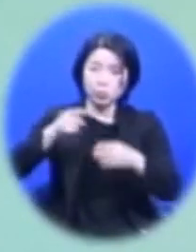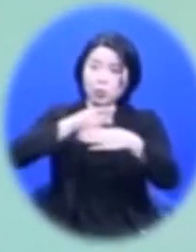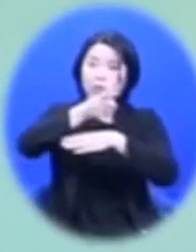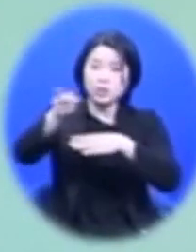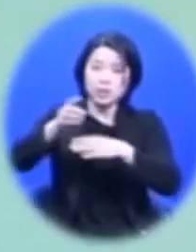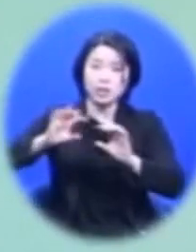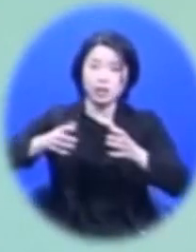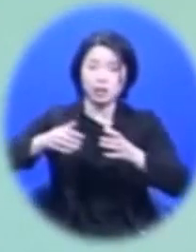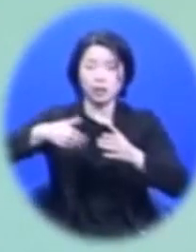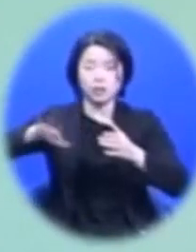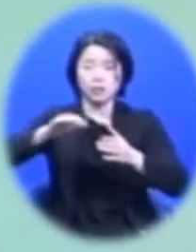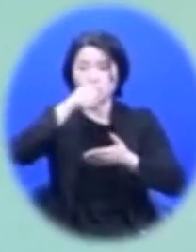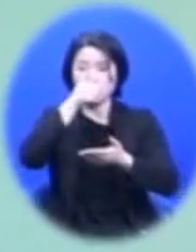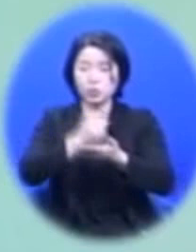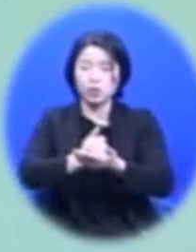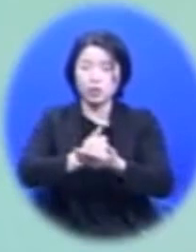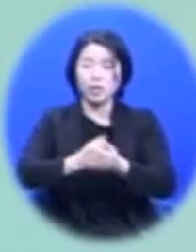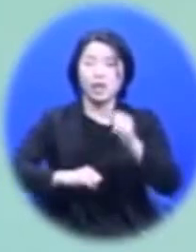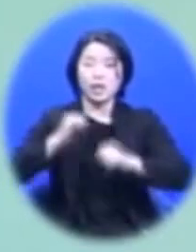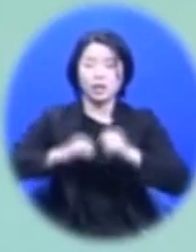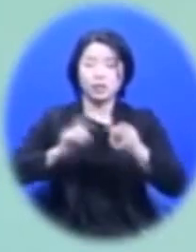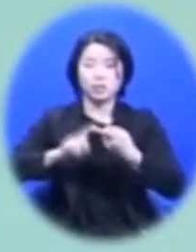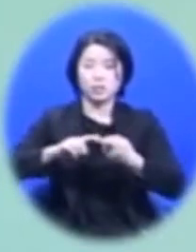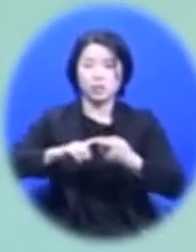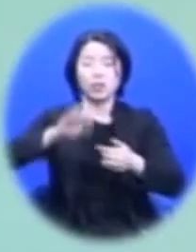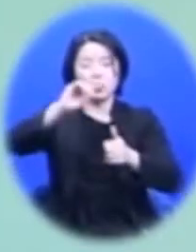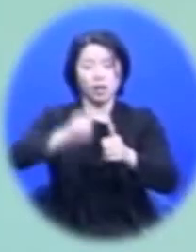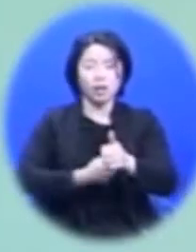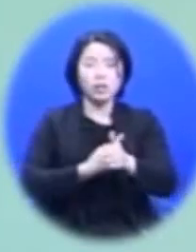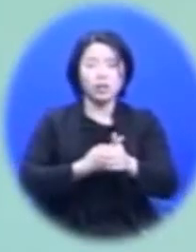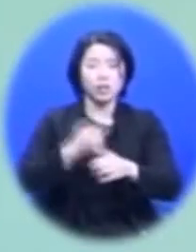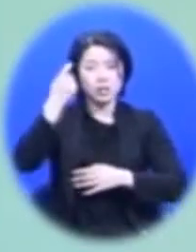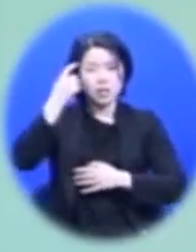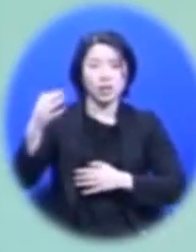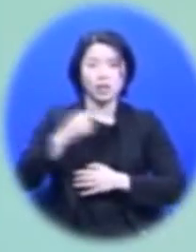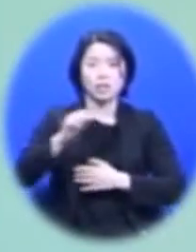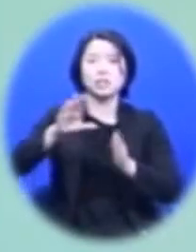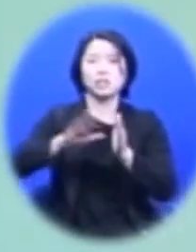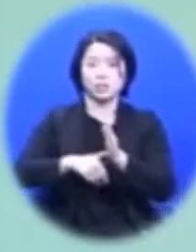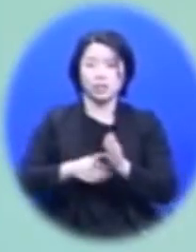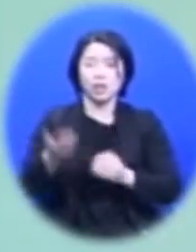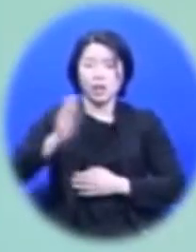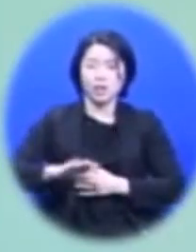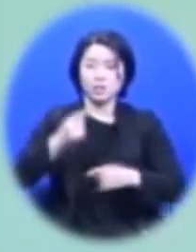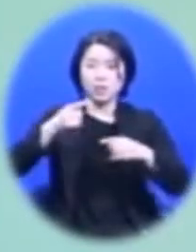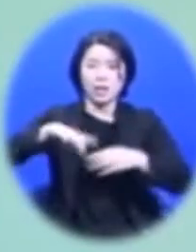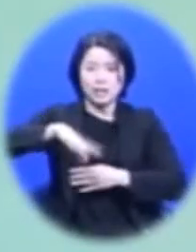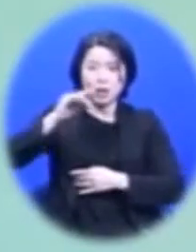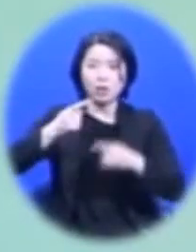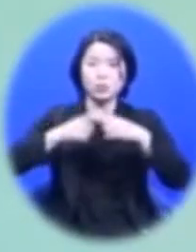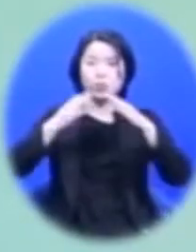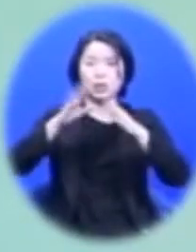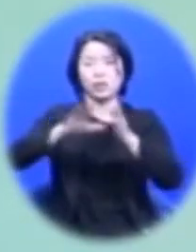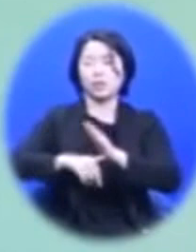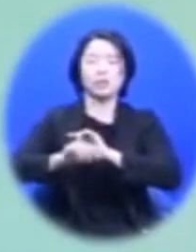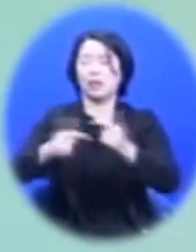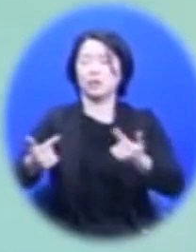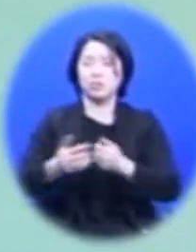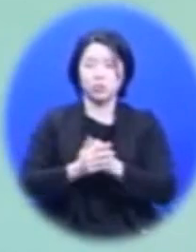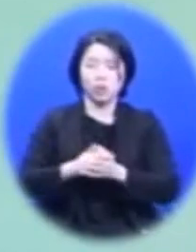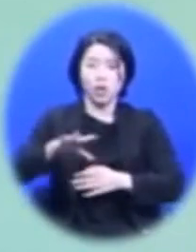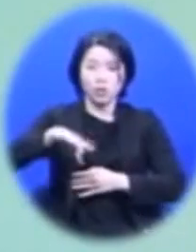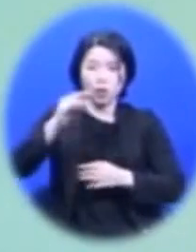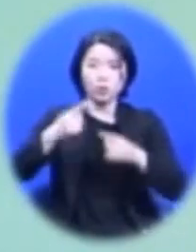세상 가면 죄 짓는 것을 당연히 여기는 시절입니다. 그러나 초대교회 때는 그렇지 않았습니다.